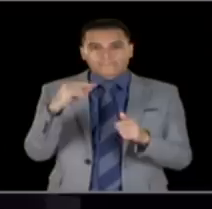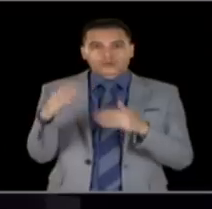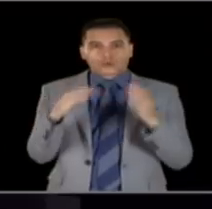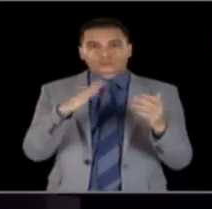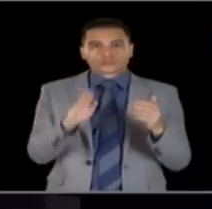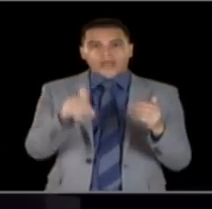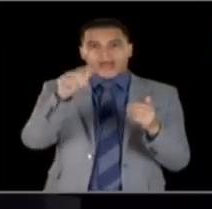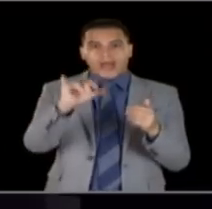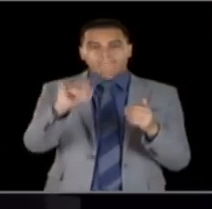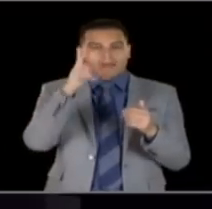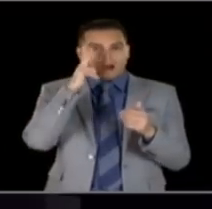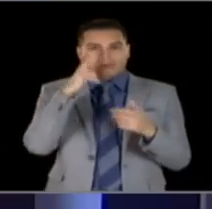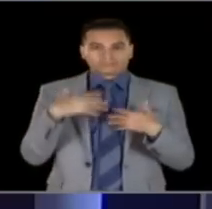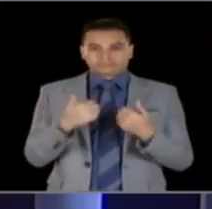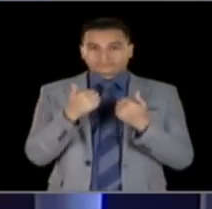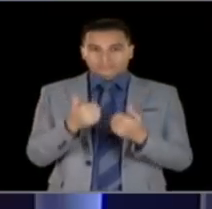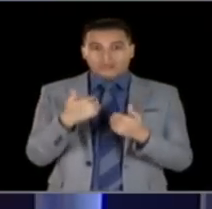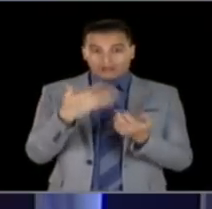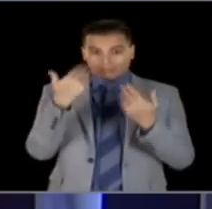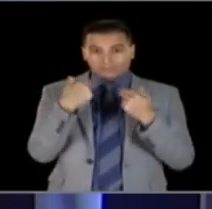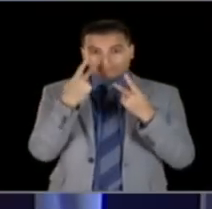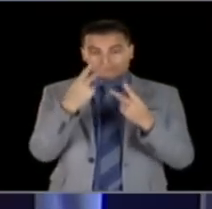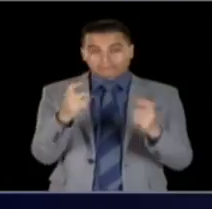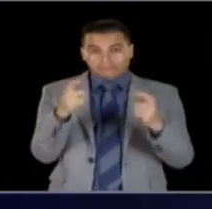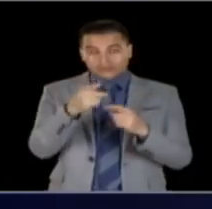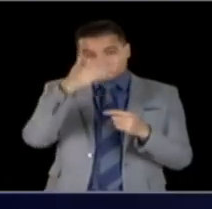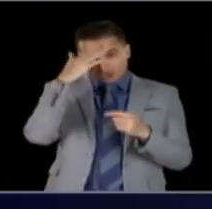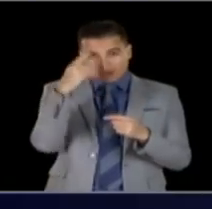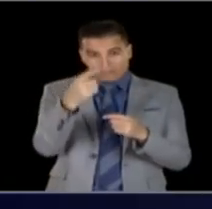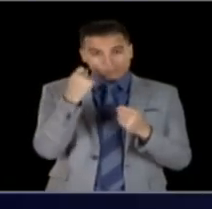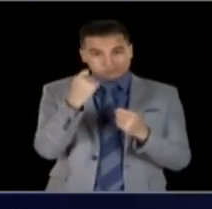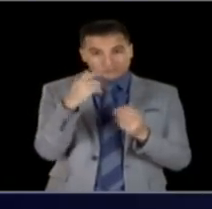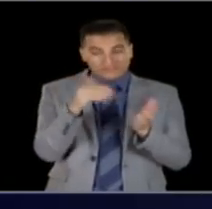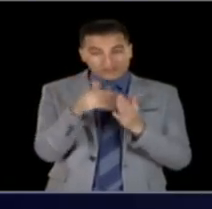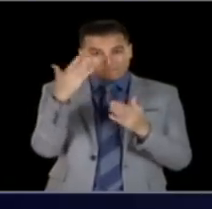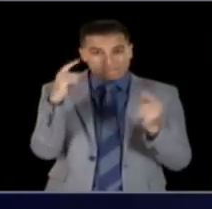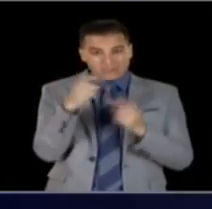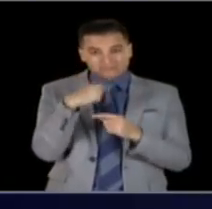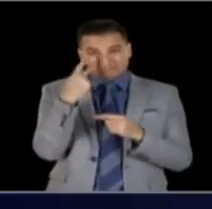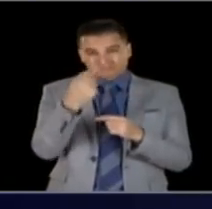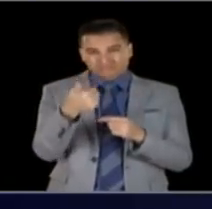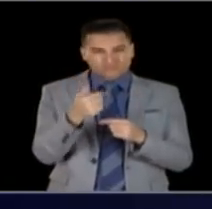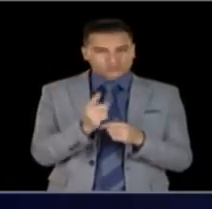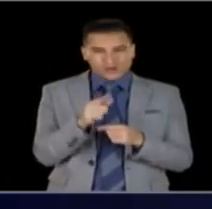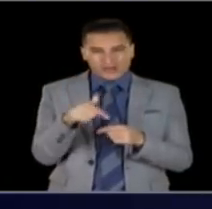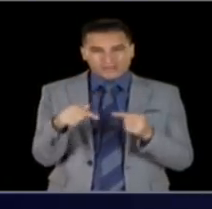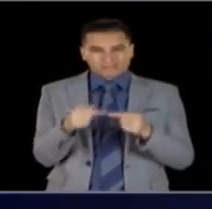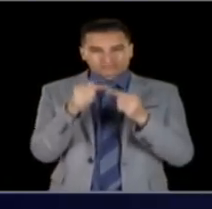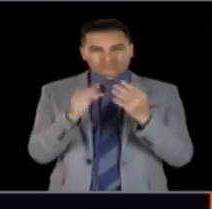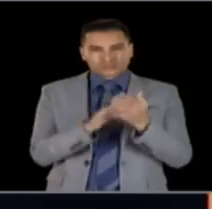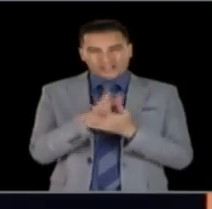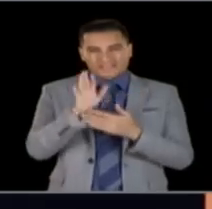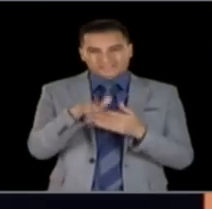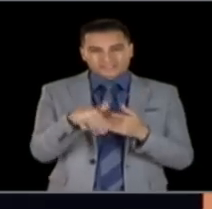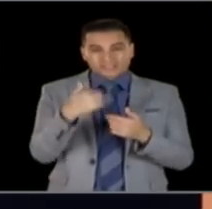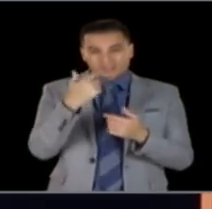الحمد لله تمام. أنا مكنتش راضي عن أدائك الماتش اللي فات. ولا أنا بصراحة بخبرتك الماتش اللي فات كان عندك مشاكل كتيرة